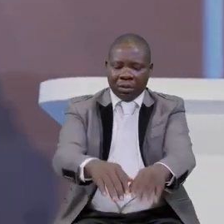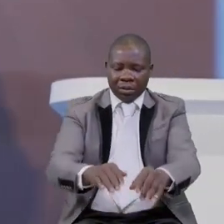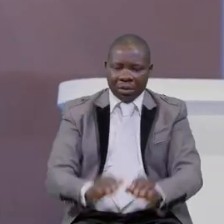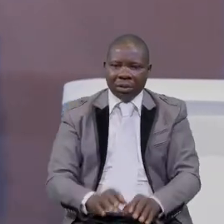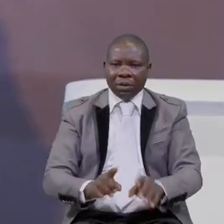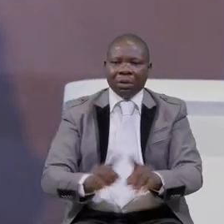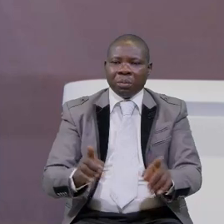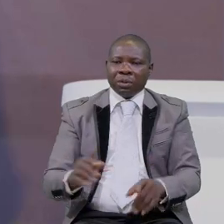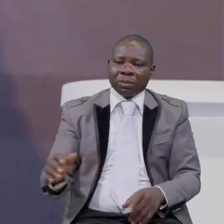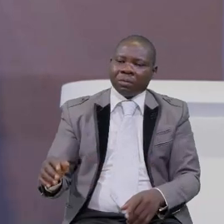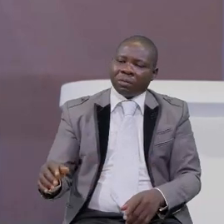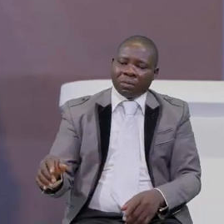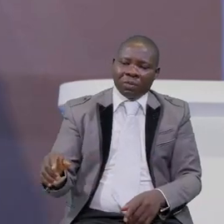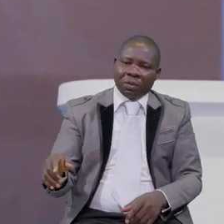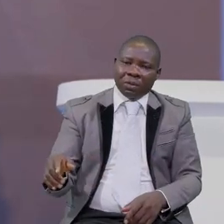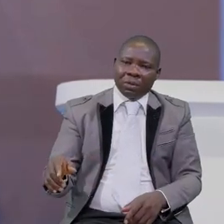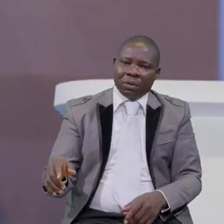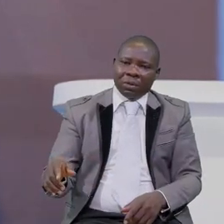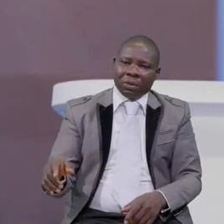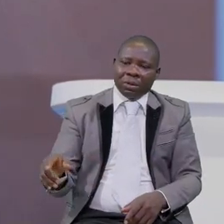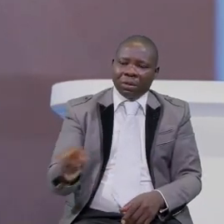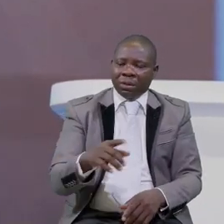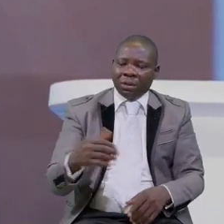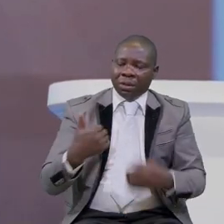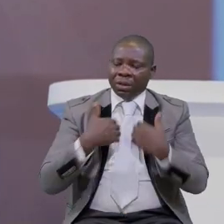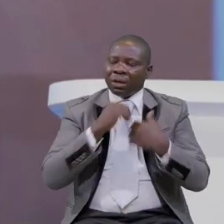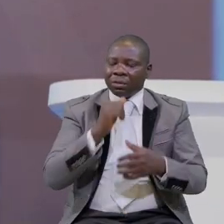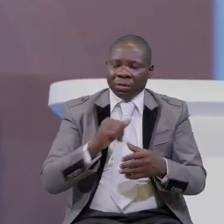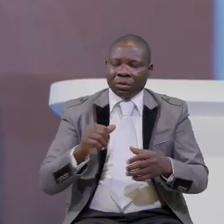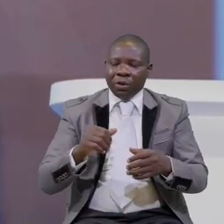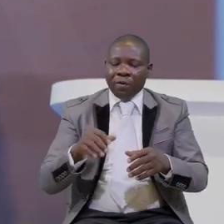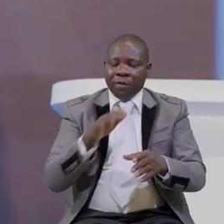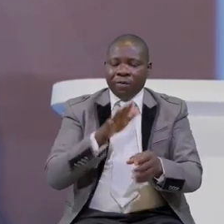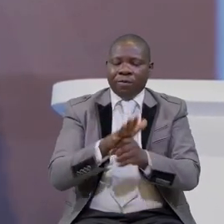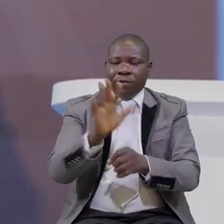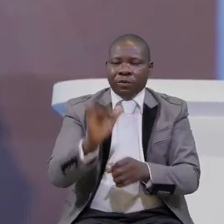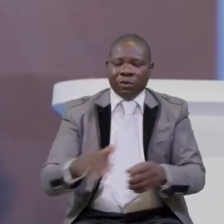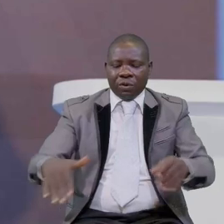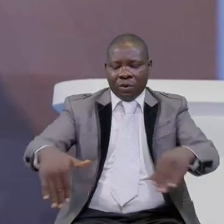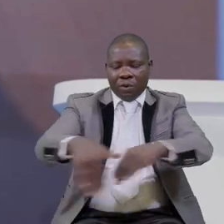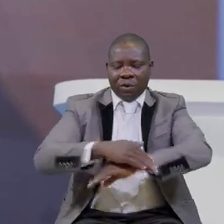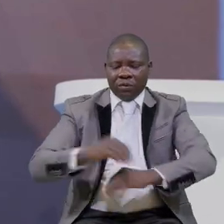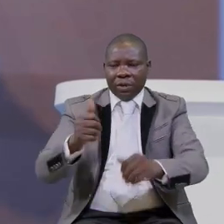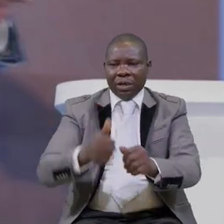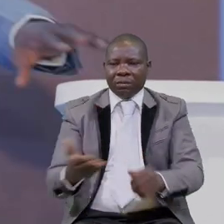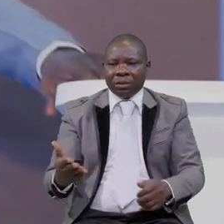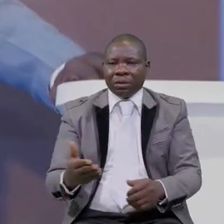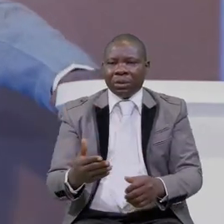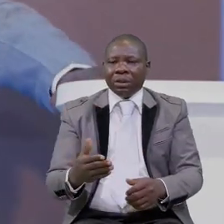tombe. Mais il n'avait pas encore tout fermé. En ces